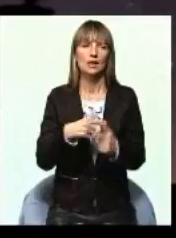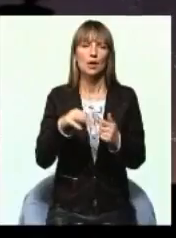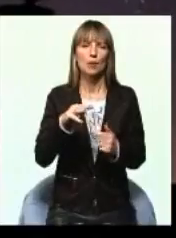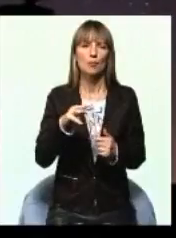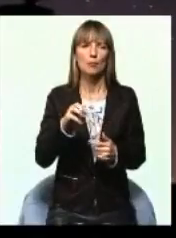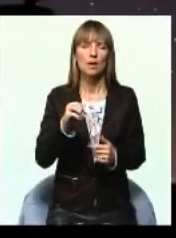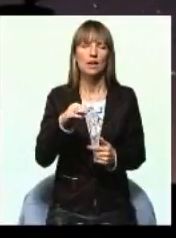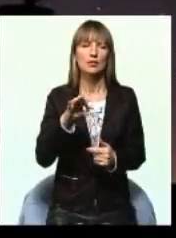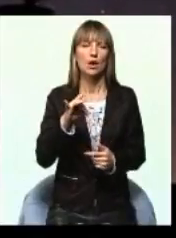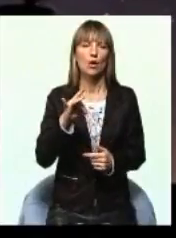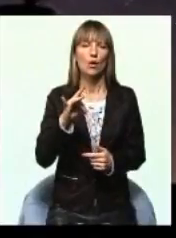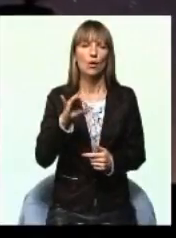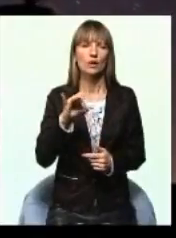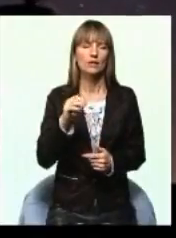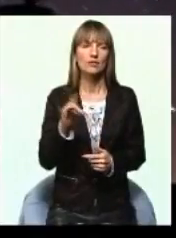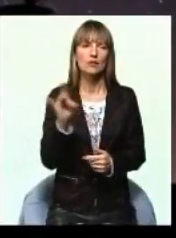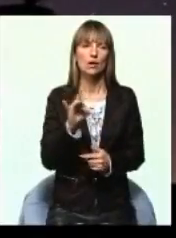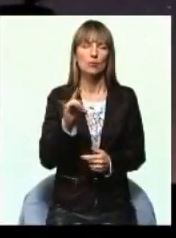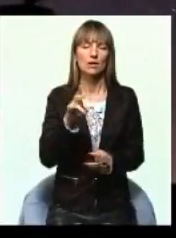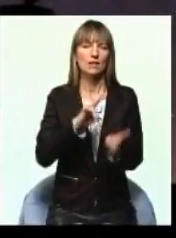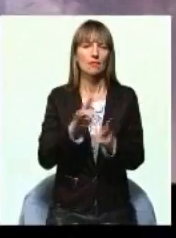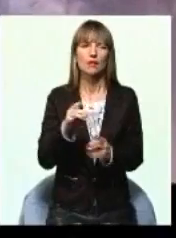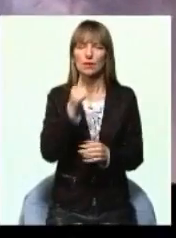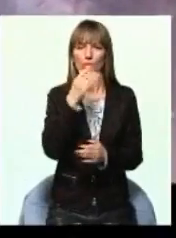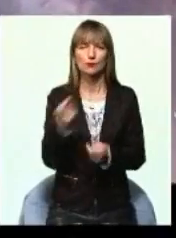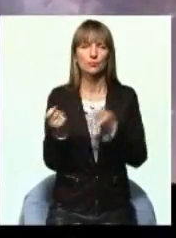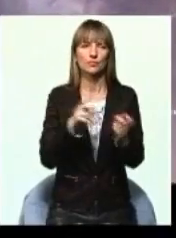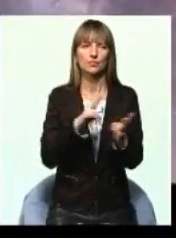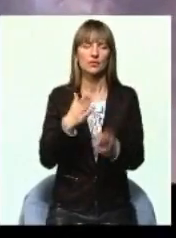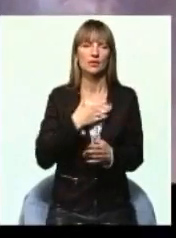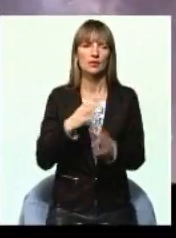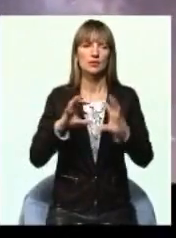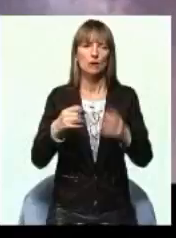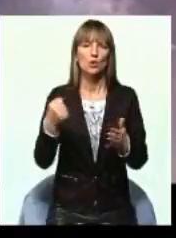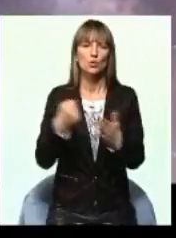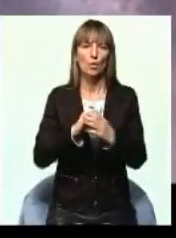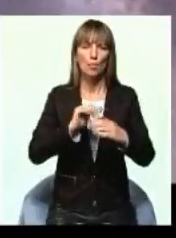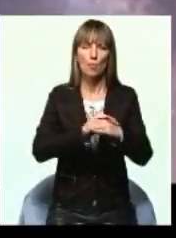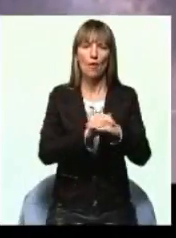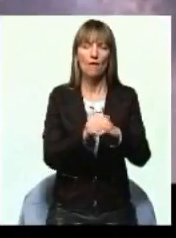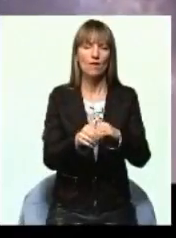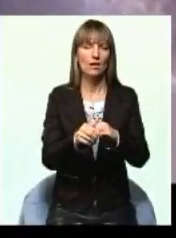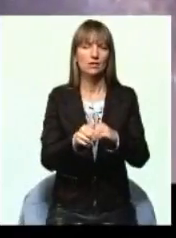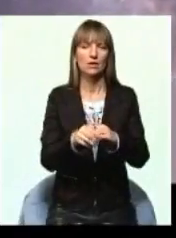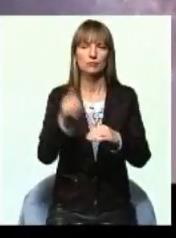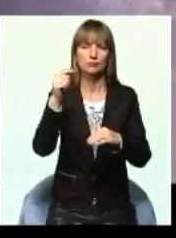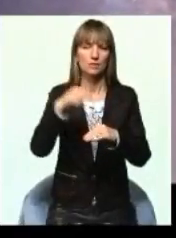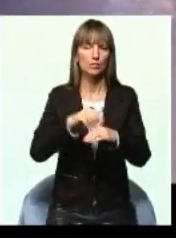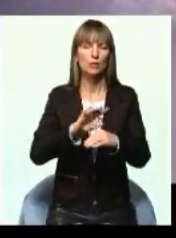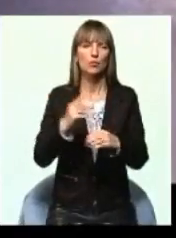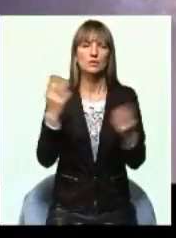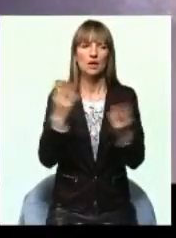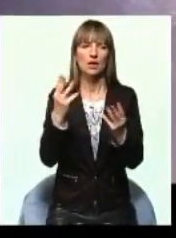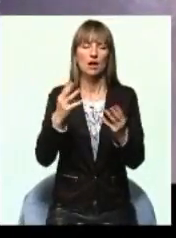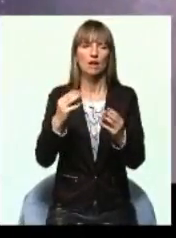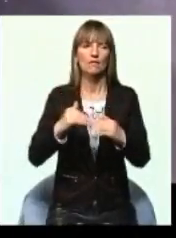вони невеликі, тож і не можуть завдати лиха нашій планеті. До поверхні вони не долітають або згорають у верхніх шарах